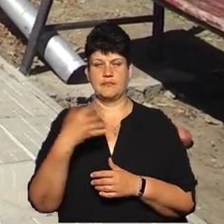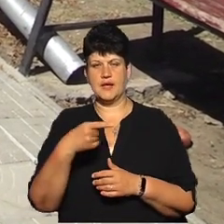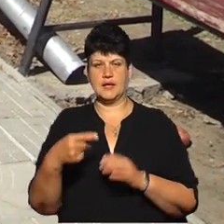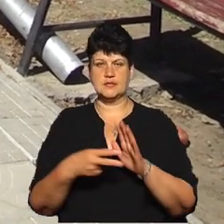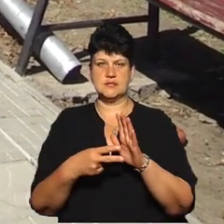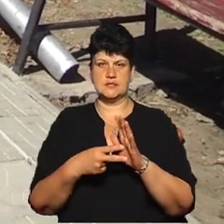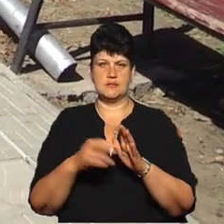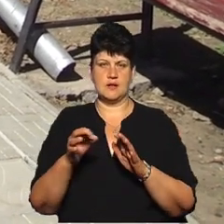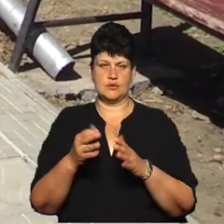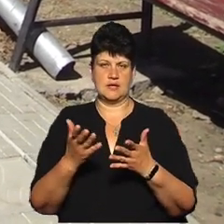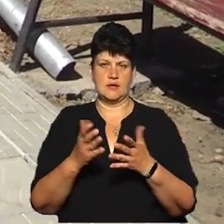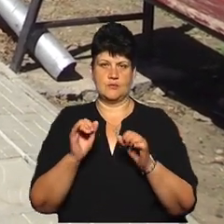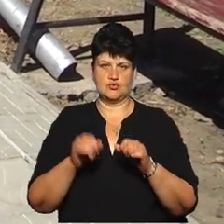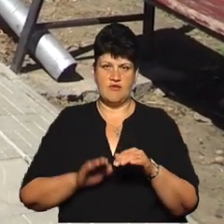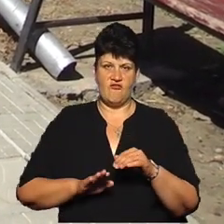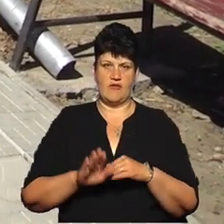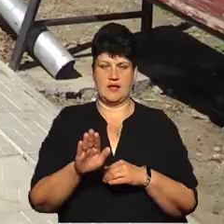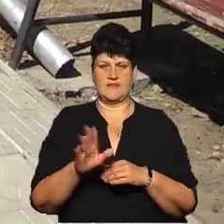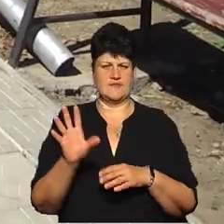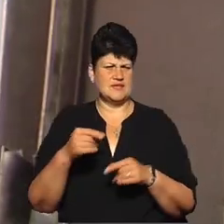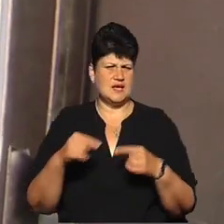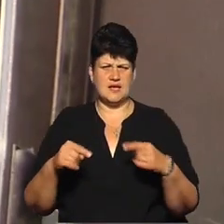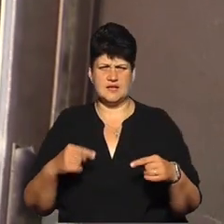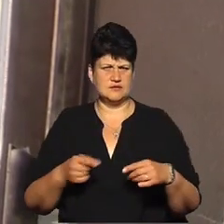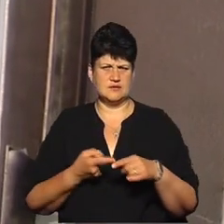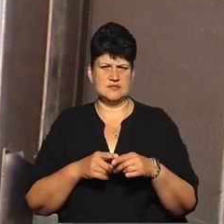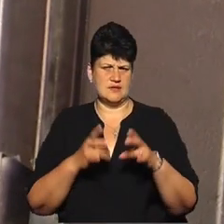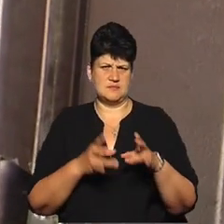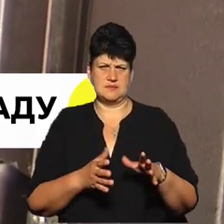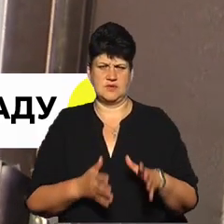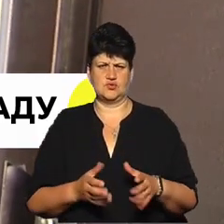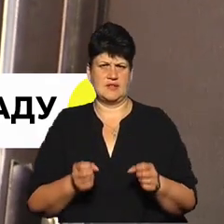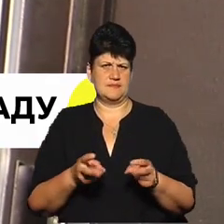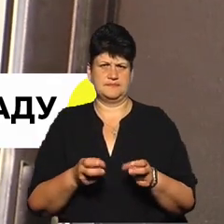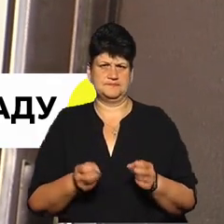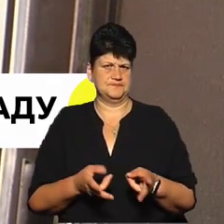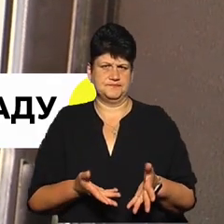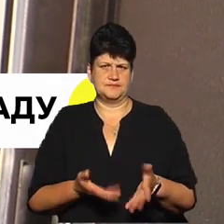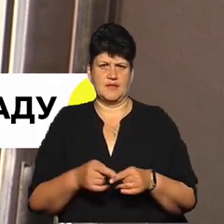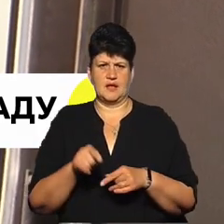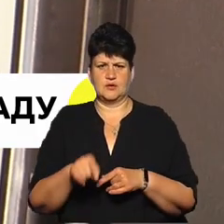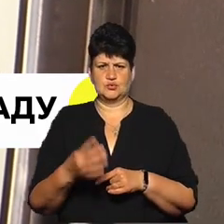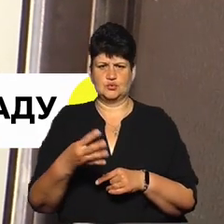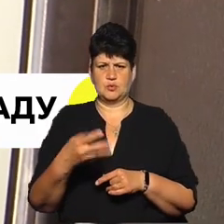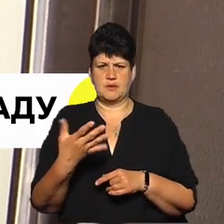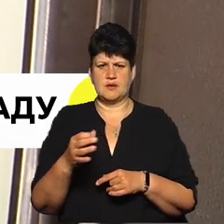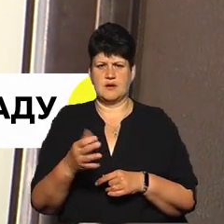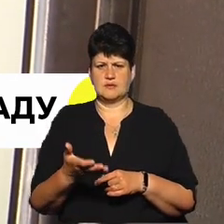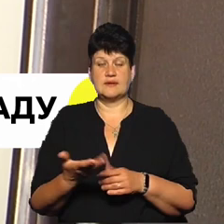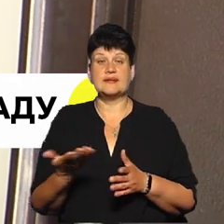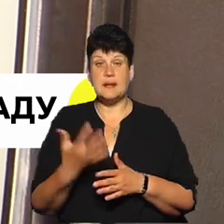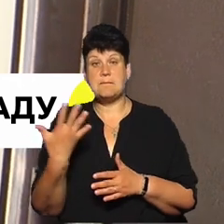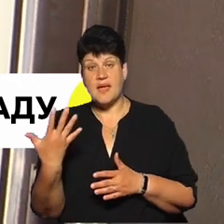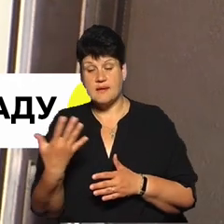якому можливо виїхати. Все решту – це небезпечно. А тут, рахуйте, що тут десь 45 градусів. Де 5, де 45 – це